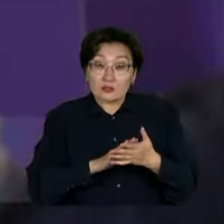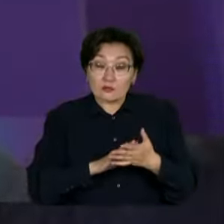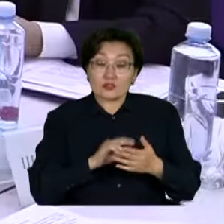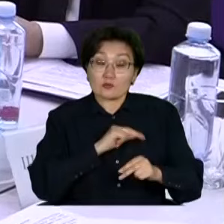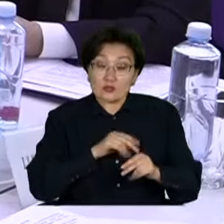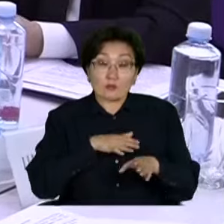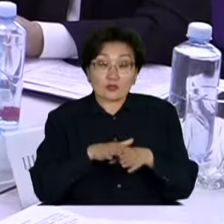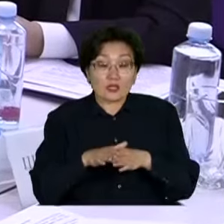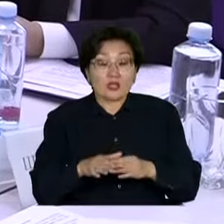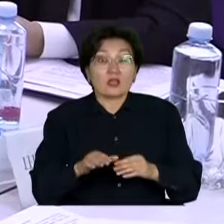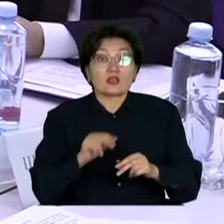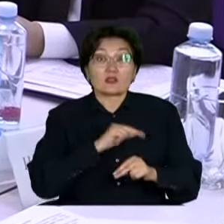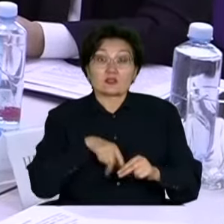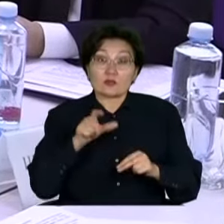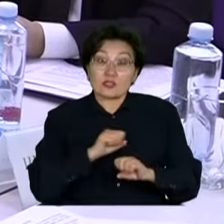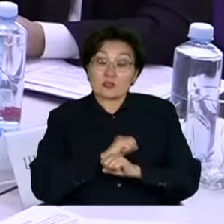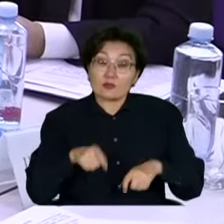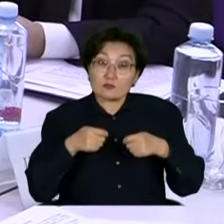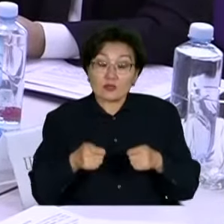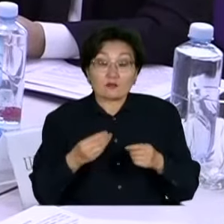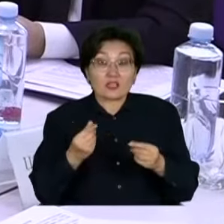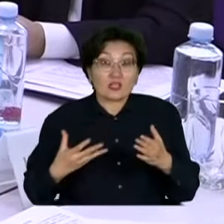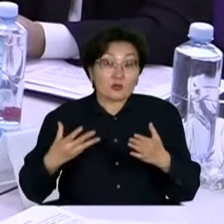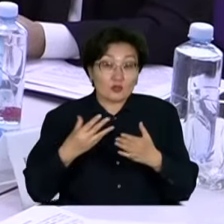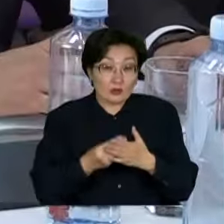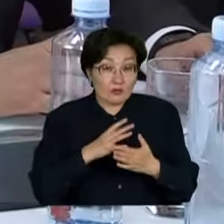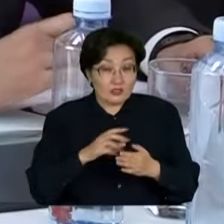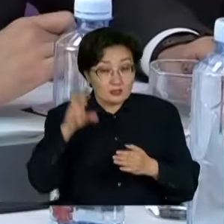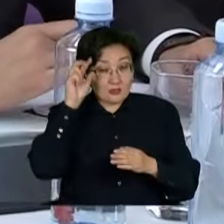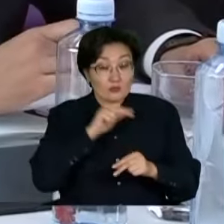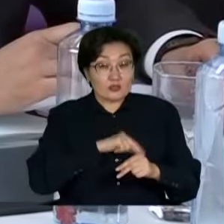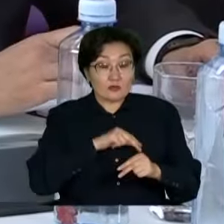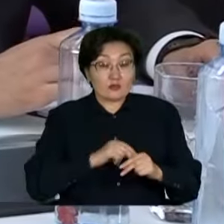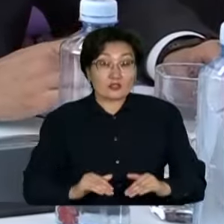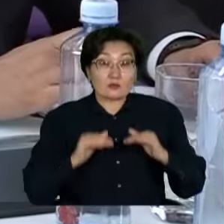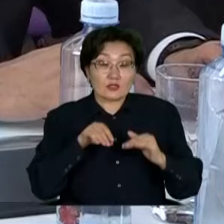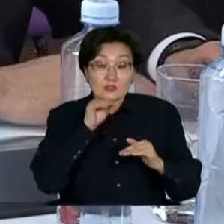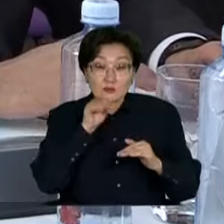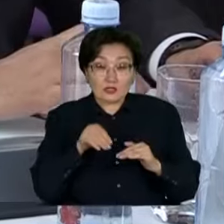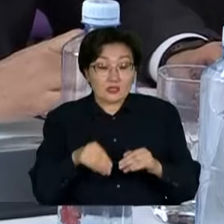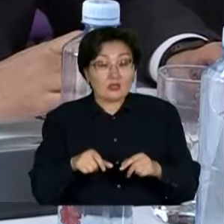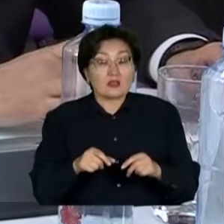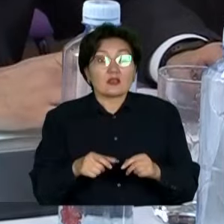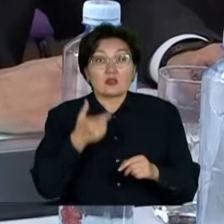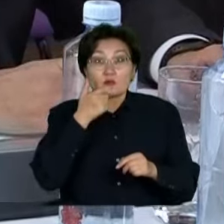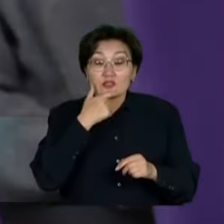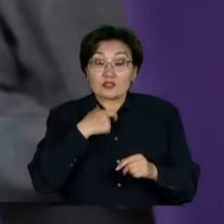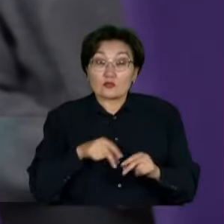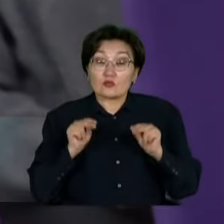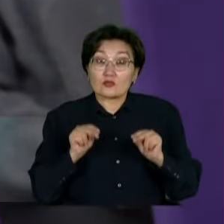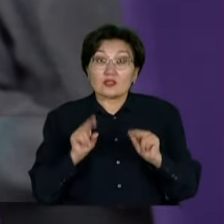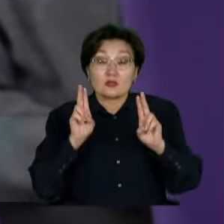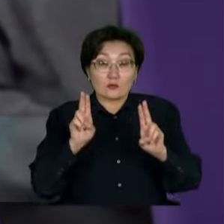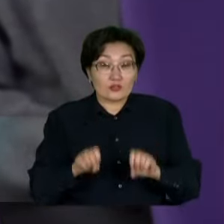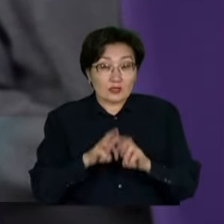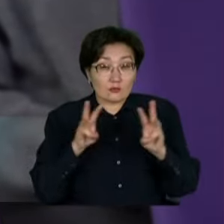қызметкерлерге демалыс беріліп, өтемақы төленген. Атап өтейік, мемлекеттік қызметте жоғары кәсібилік пен адалдық қағидаларын қамтамасыз ету